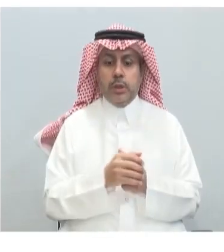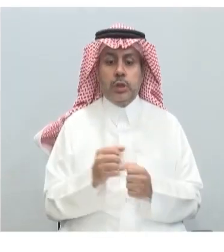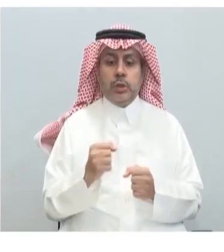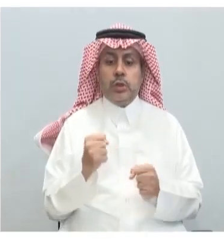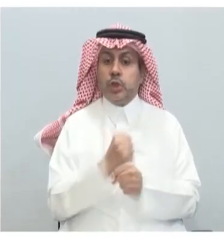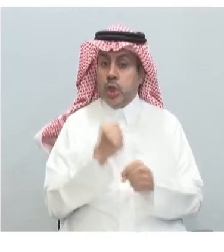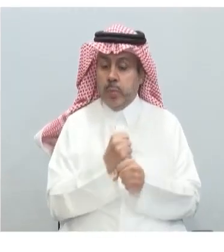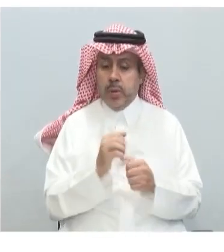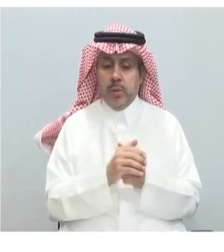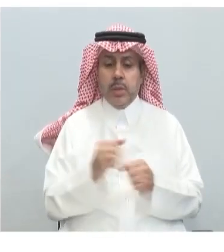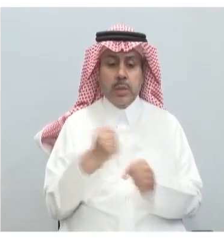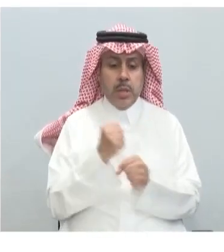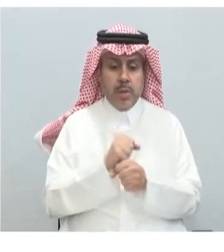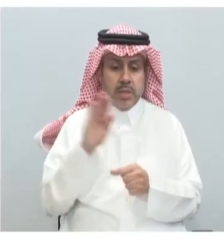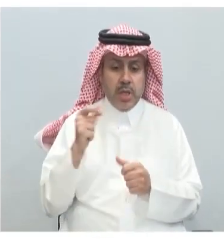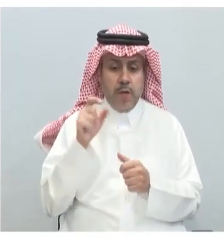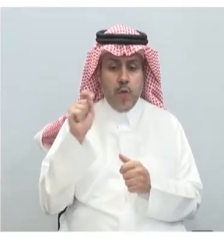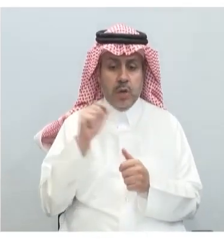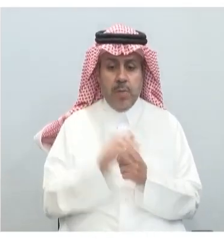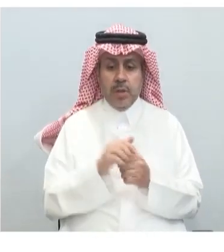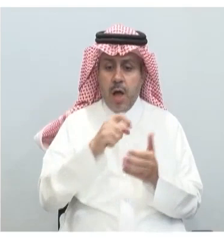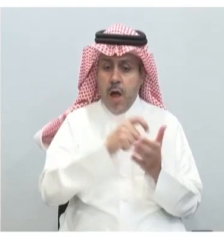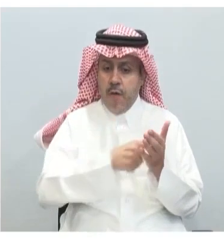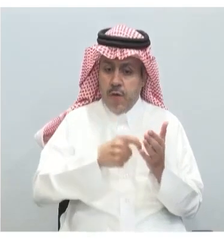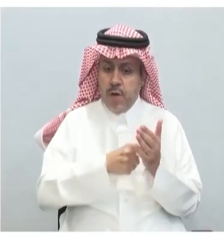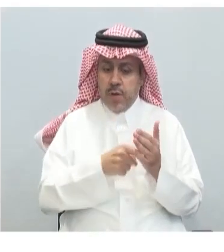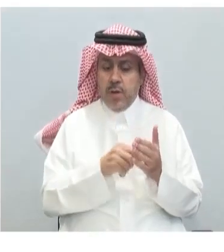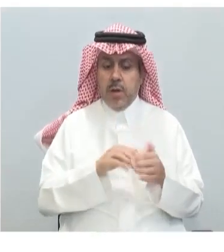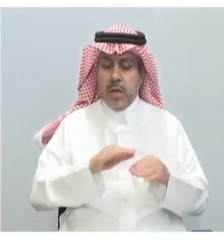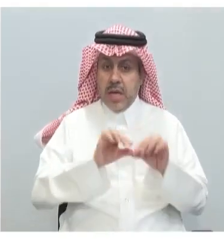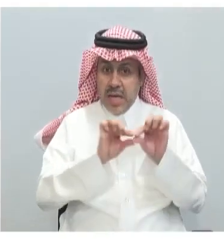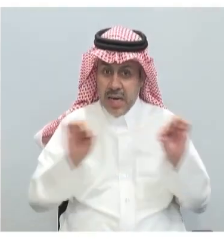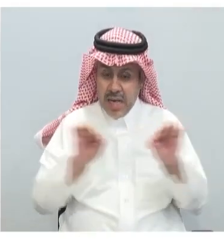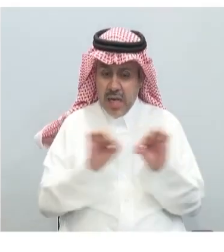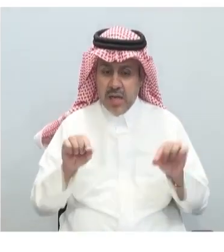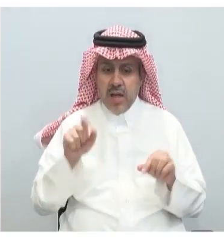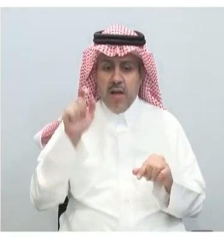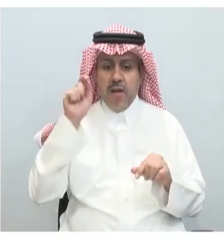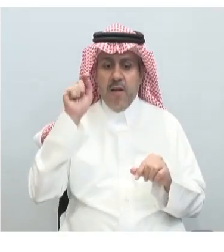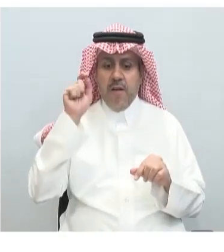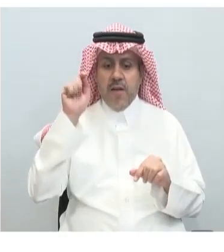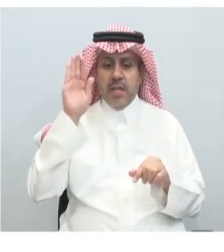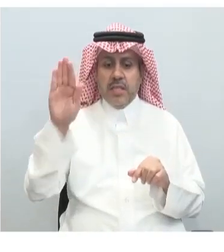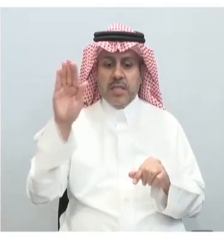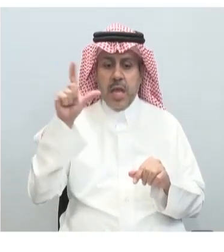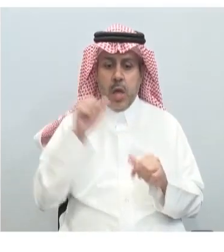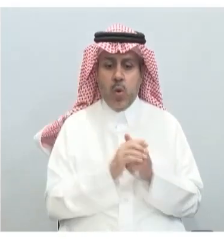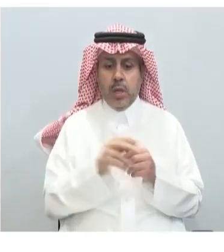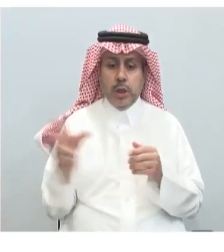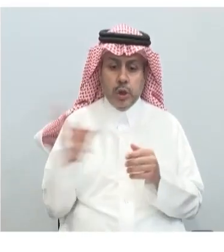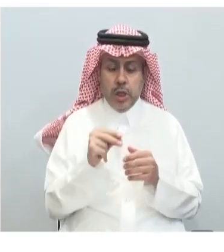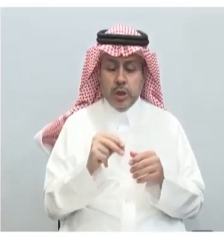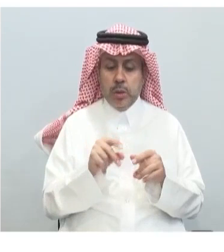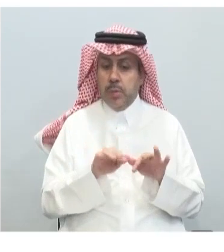حيث يستعمل سادس فلوريد الكبريت في الحفر على الرقائق في السيليكون في في انتاج اللي هو